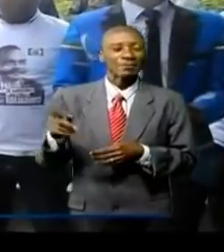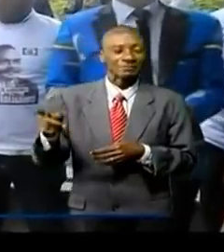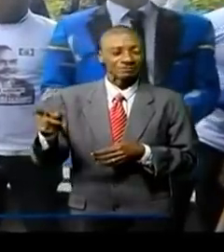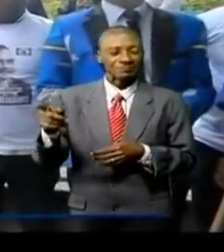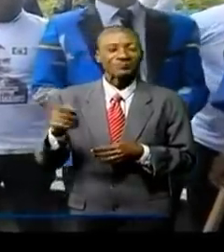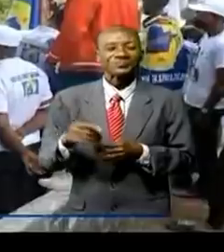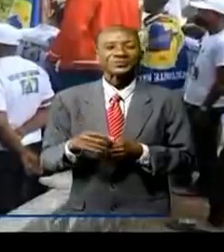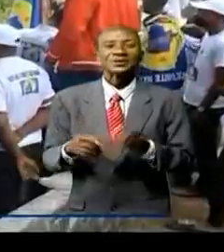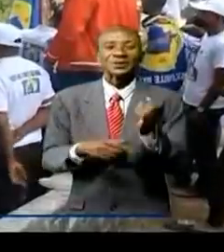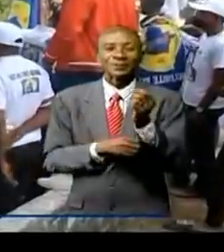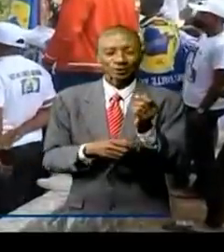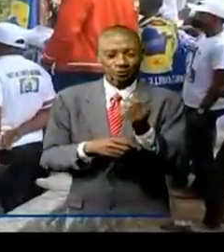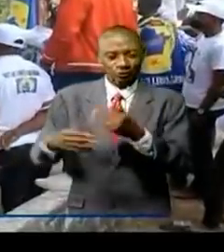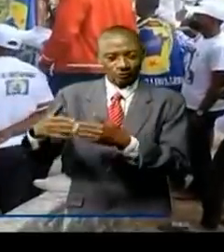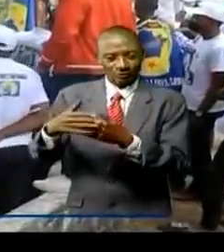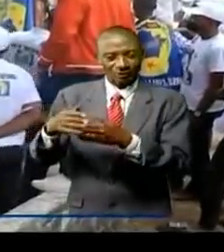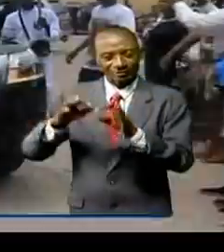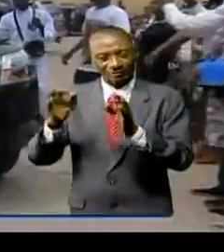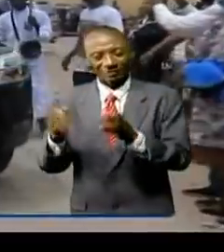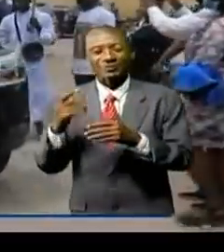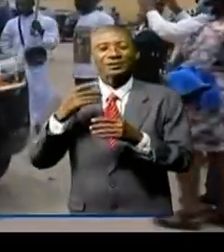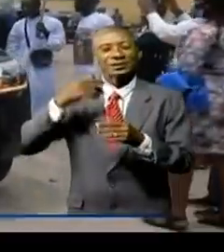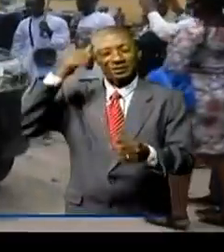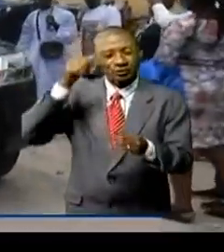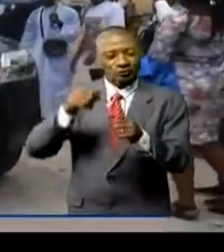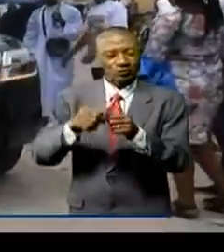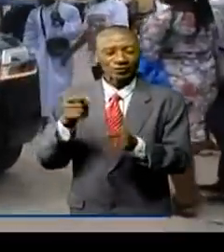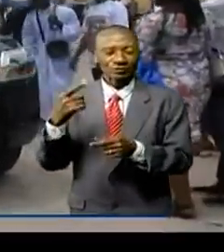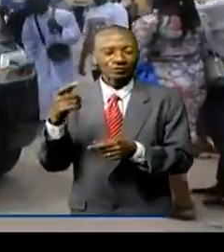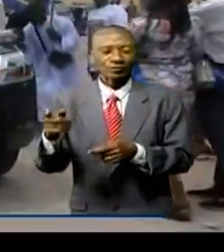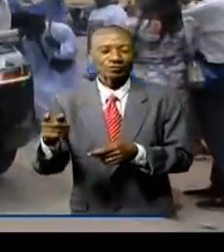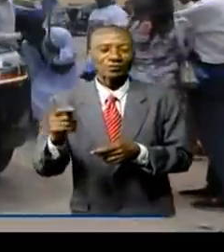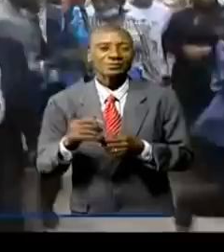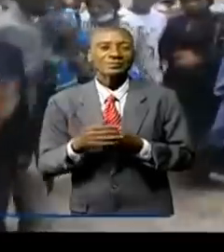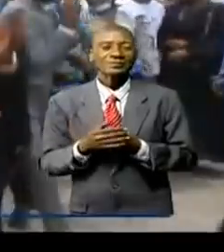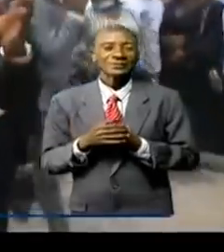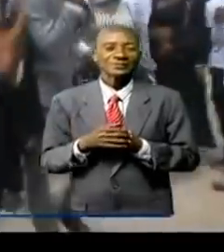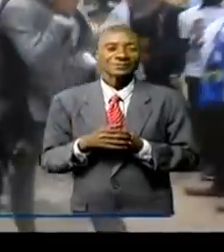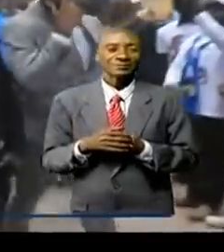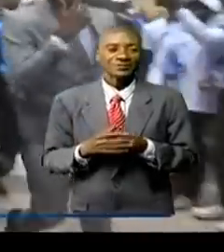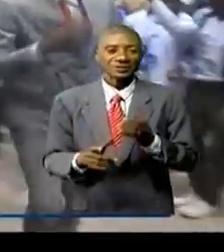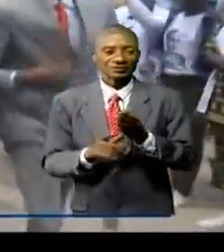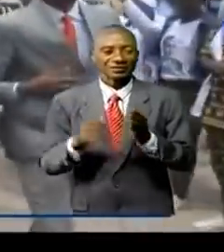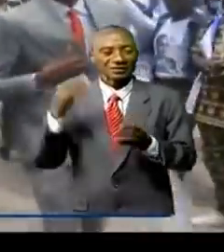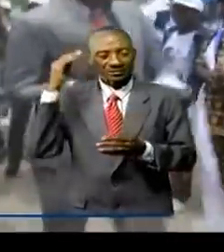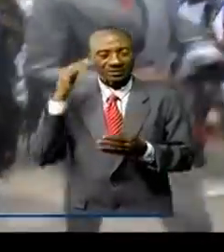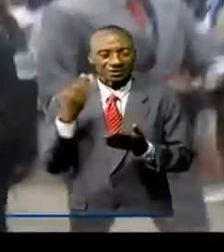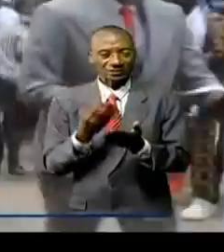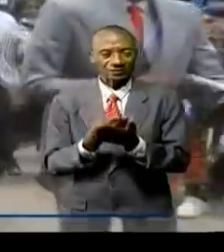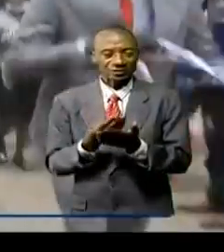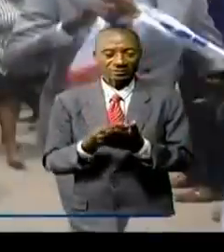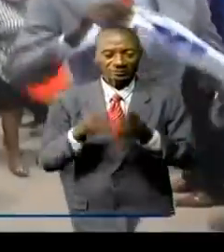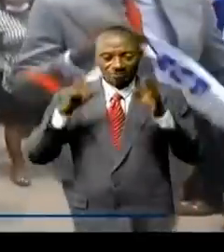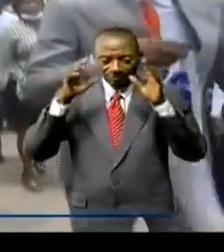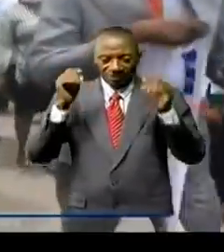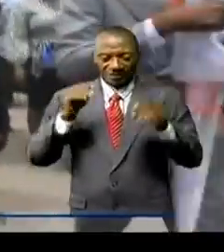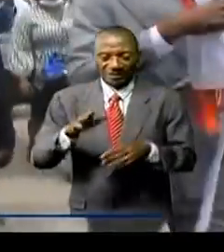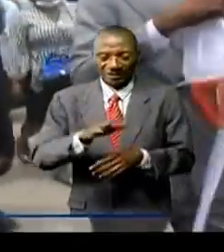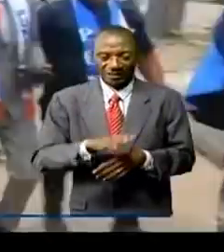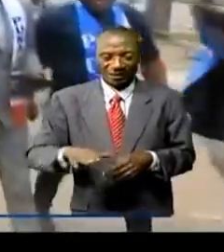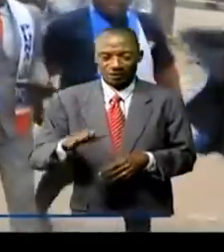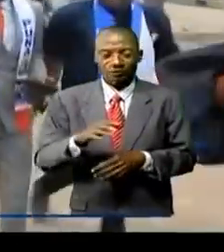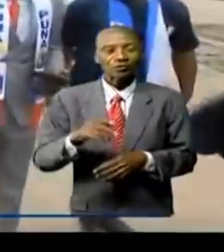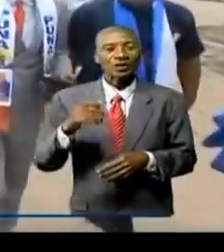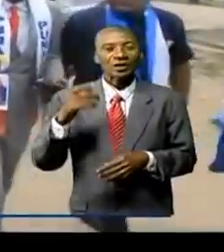souvenu de ses grands noms de la politique. Élisée Bokoumouana Maposo, vice-ministre du budget et président national du PANU, explique